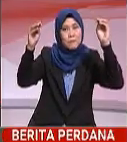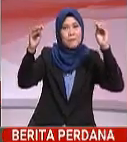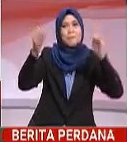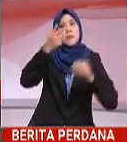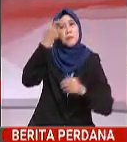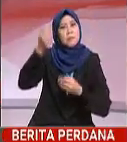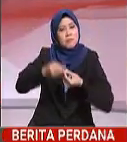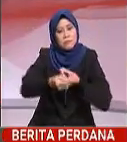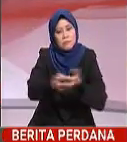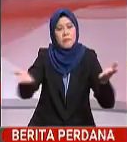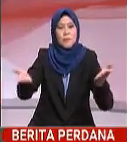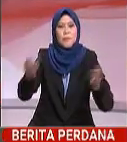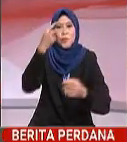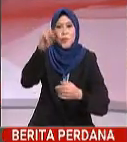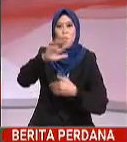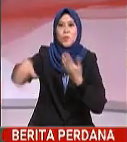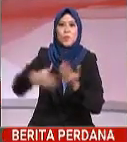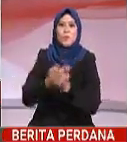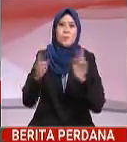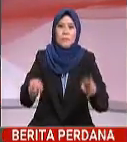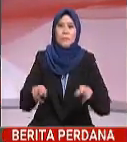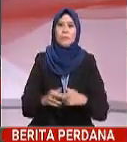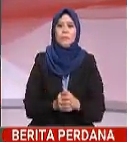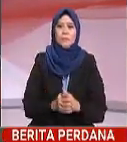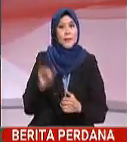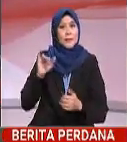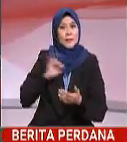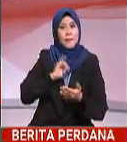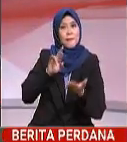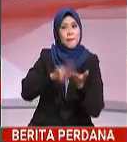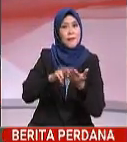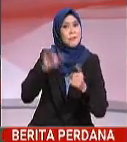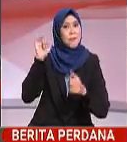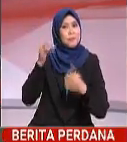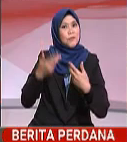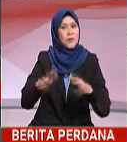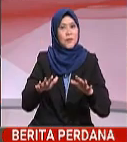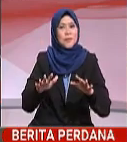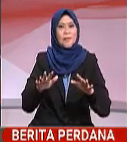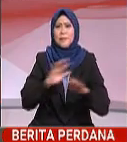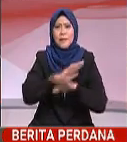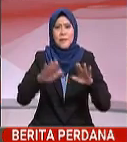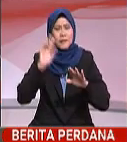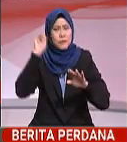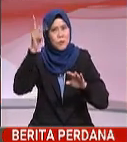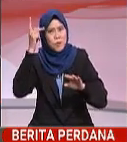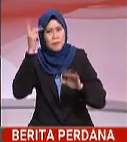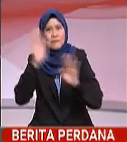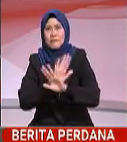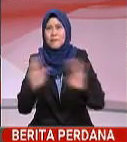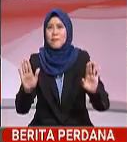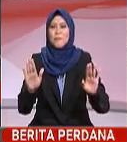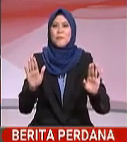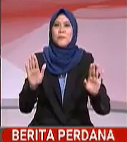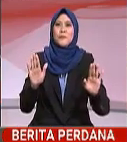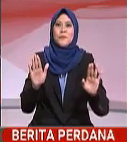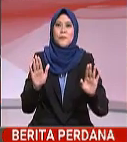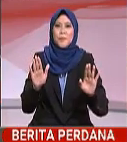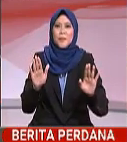semua. Saya sudah mendaftar semalam. Ini keperluan asas. Kita jangan politikkan. Ataupun kita jangan